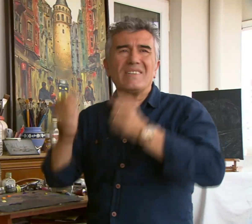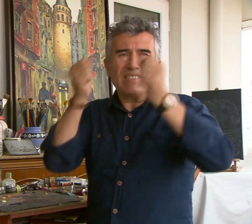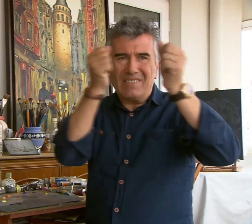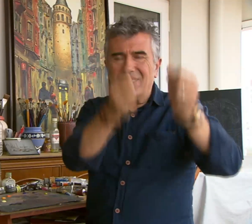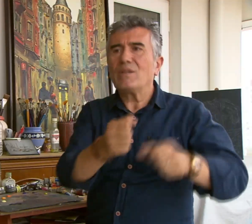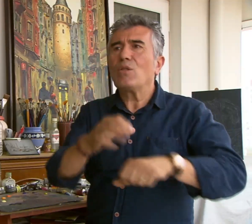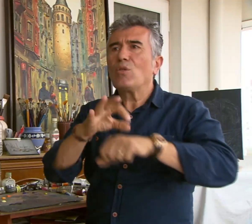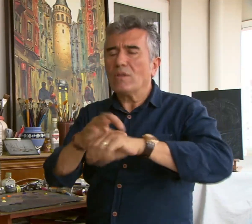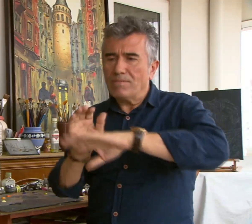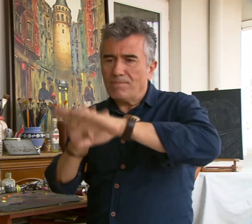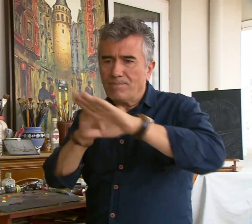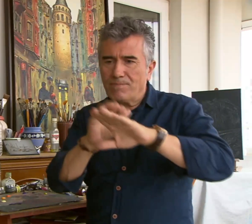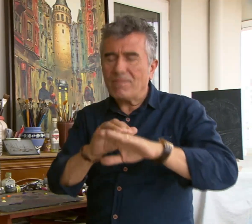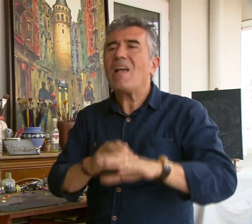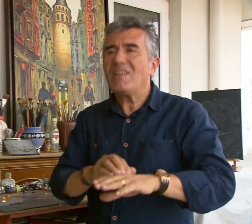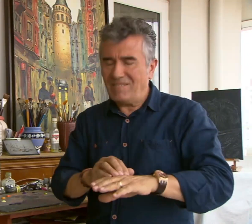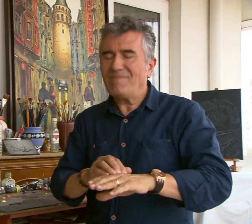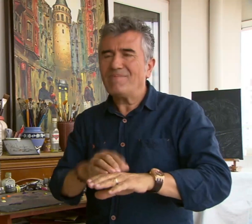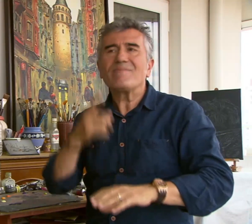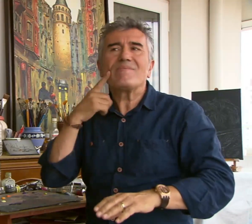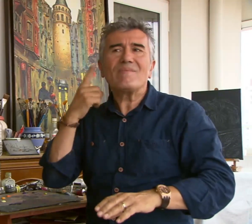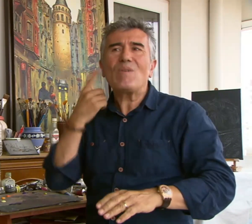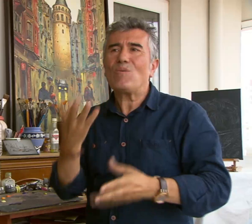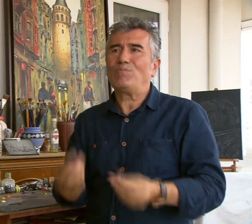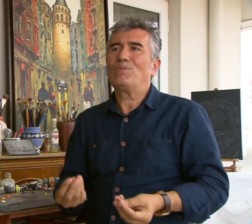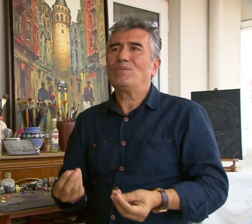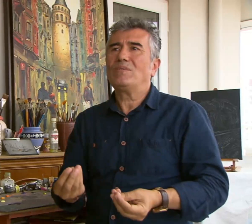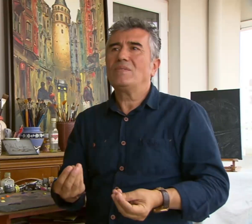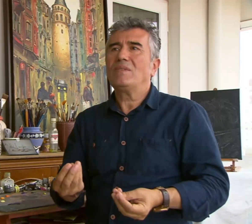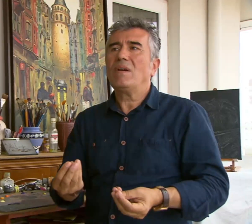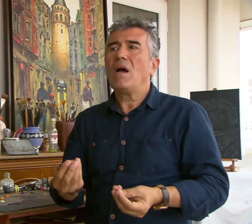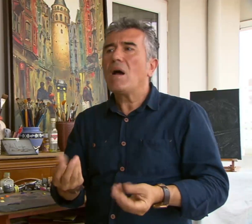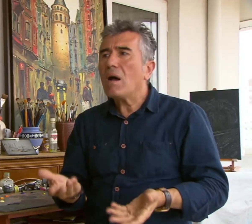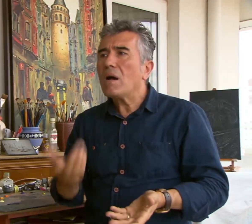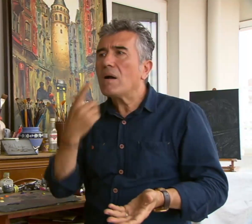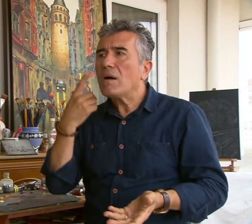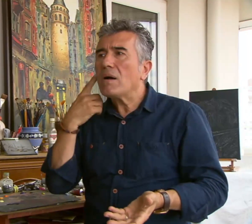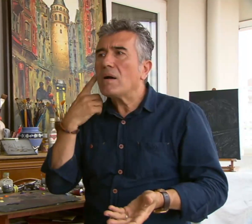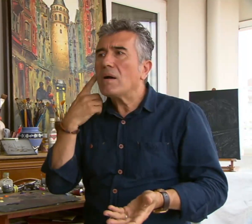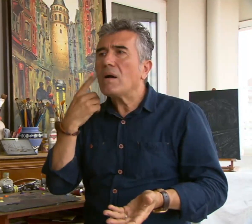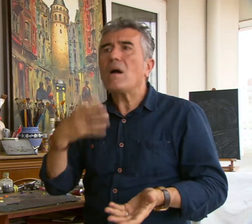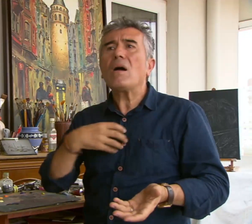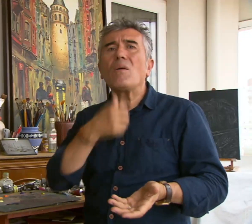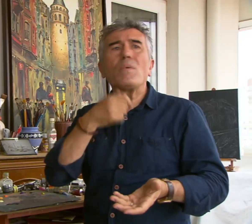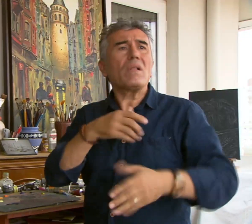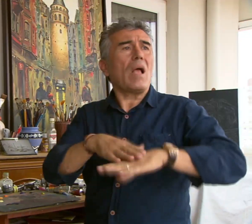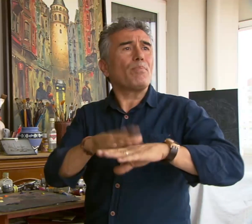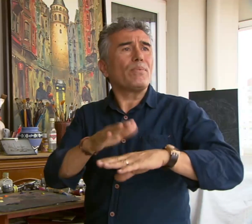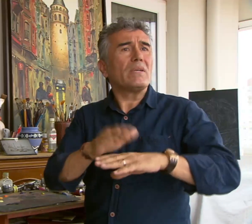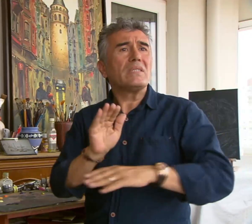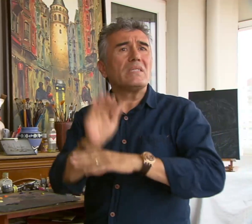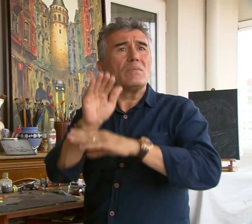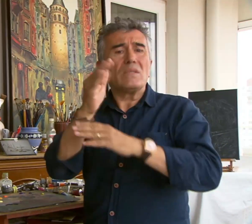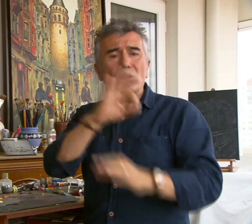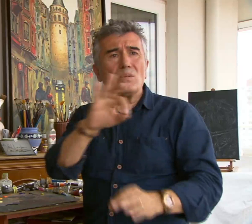diye. Doktorlara götürmüşler. Ve yapılan muayene sonucunda işitme engelli olduğum ortaya çıkmış. Annem ve babam